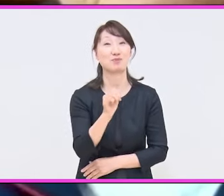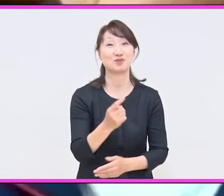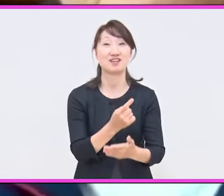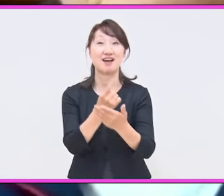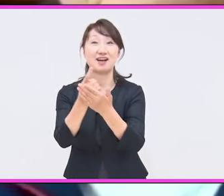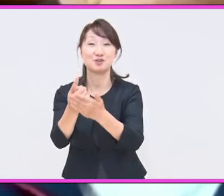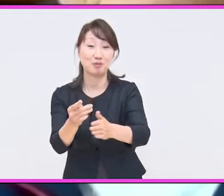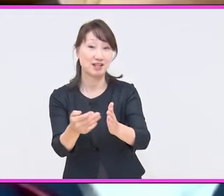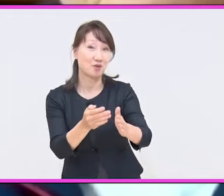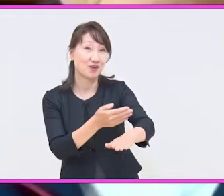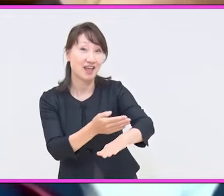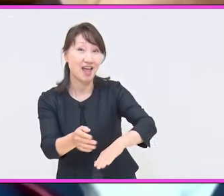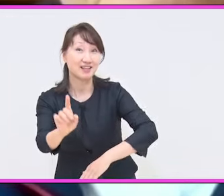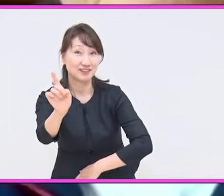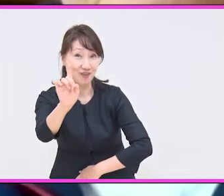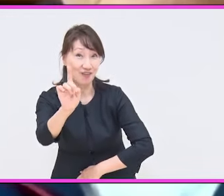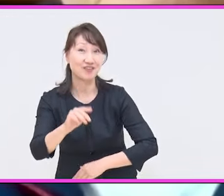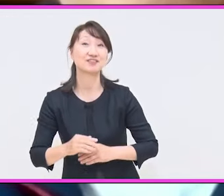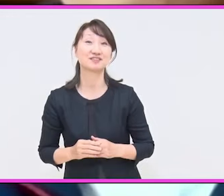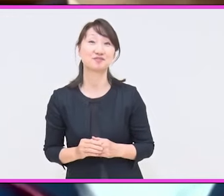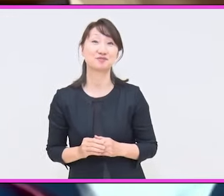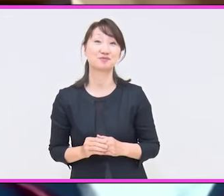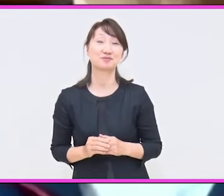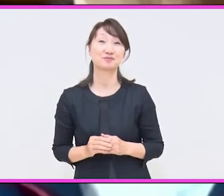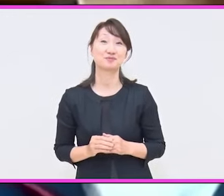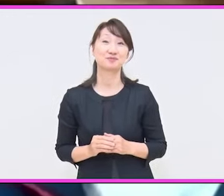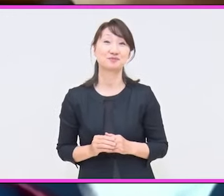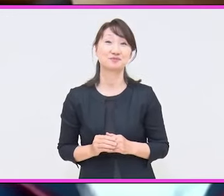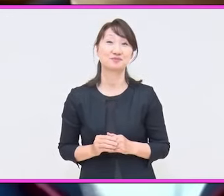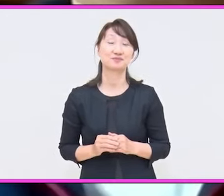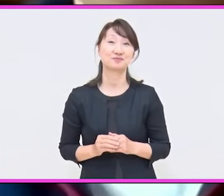その経緯を教えてもらっていいですか？